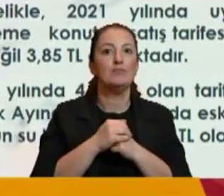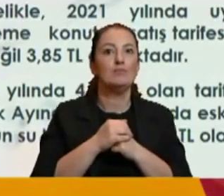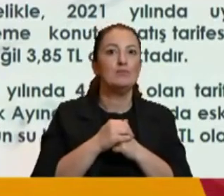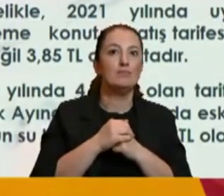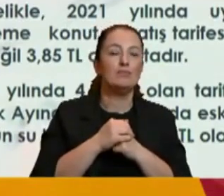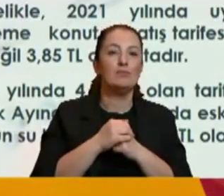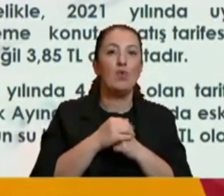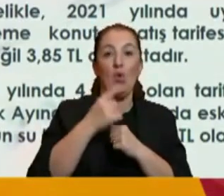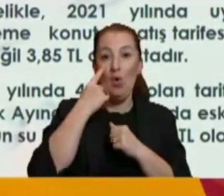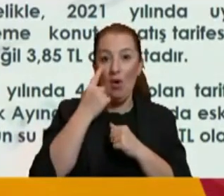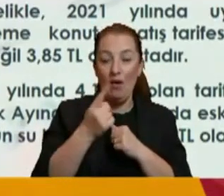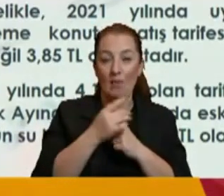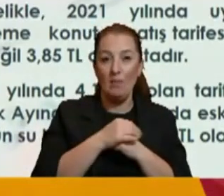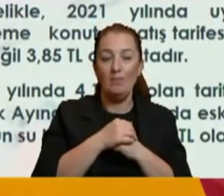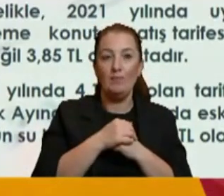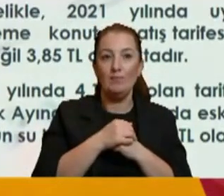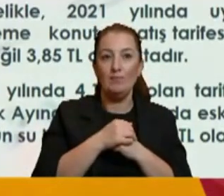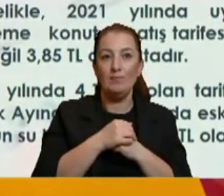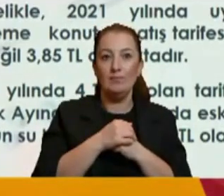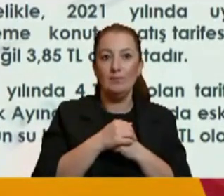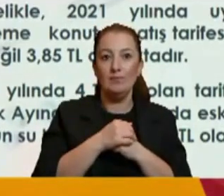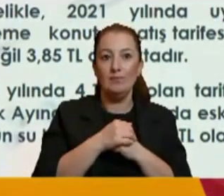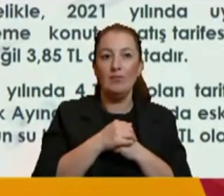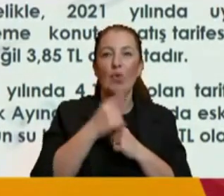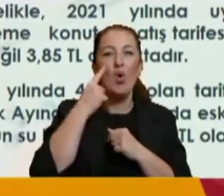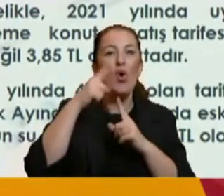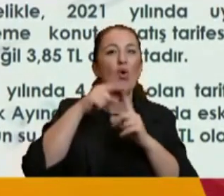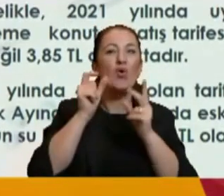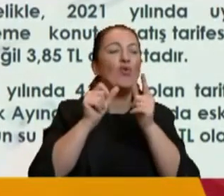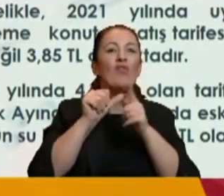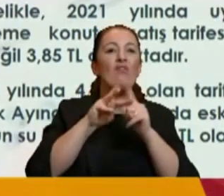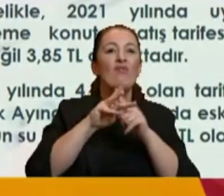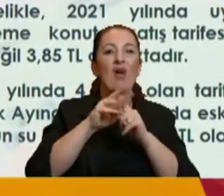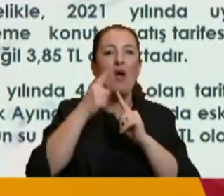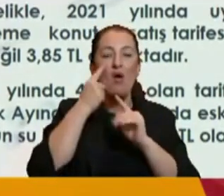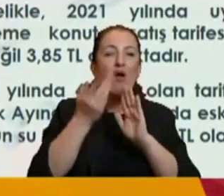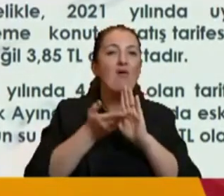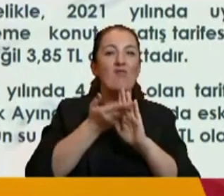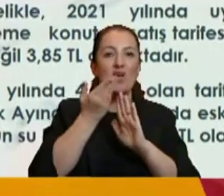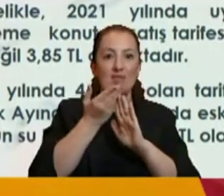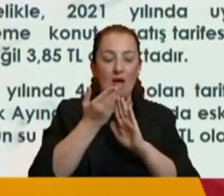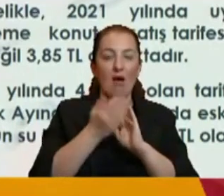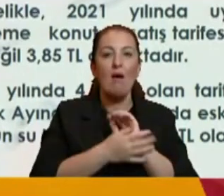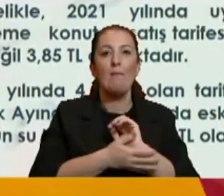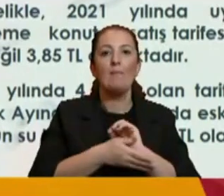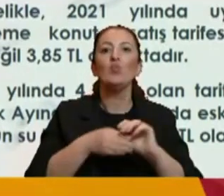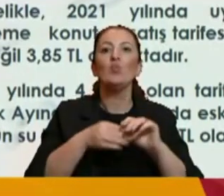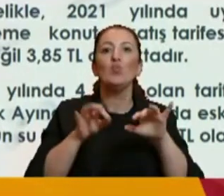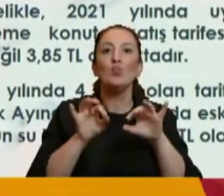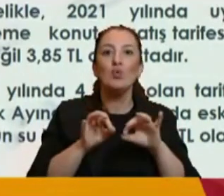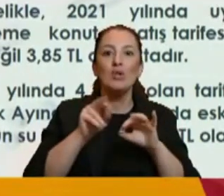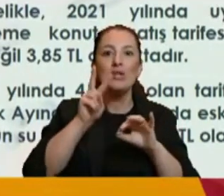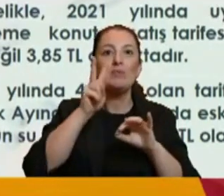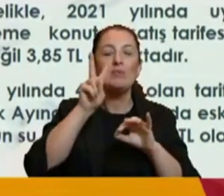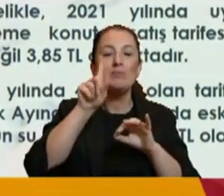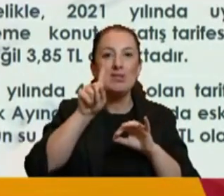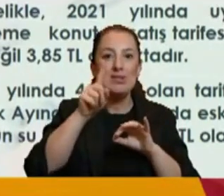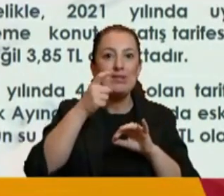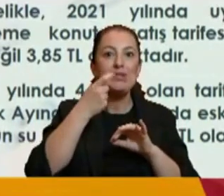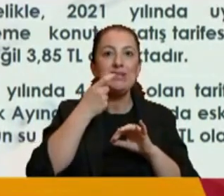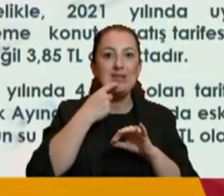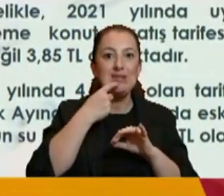noktası olarak bak tüfe'deki artışlarla Selam Bugün 2021'de